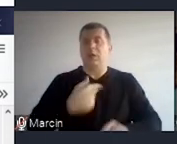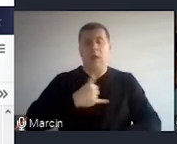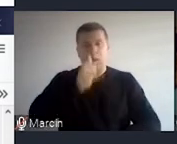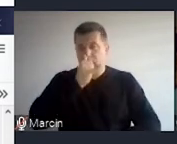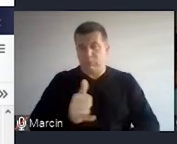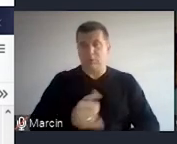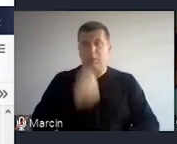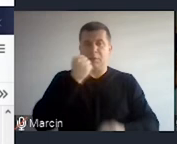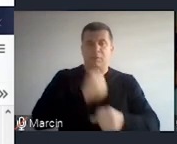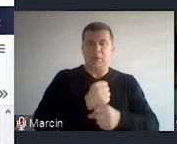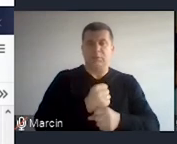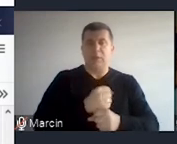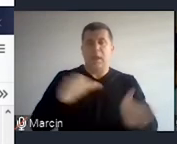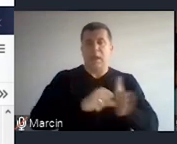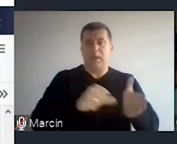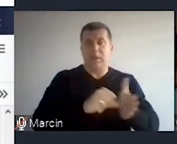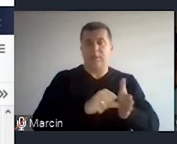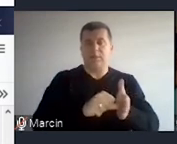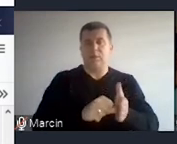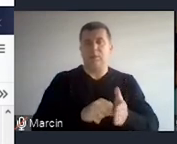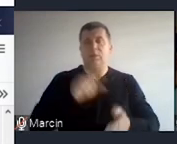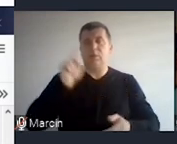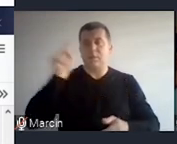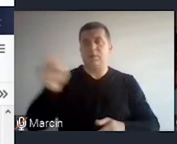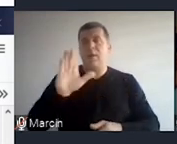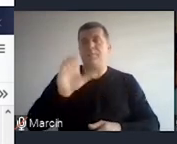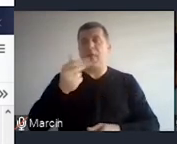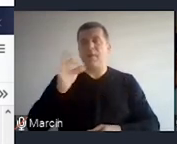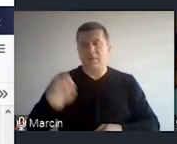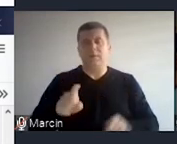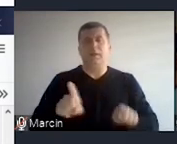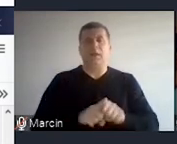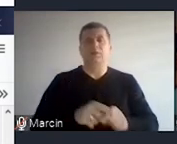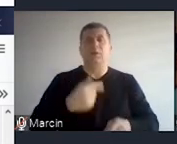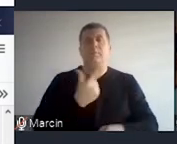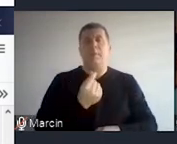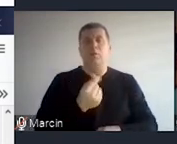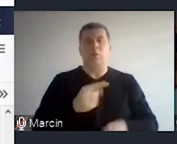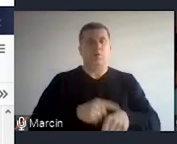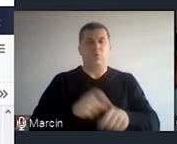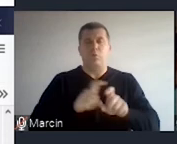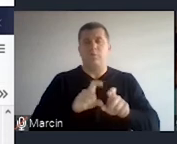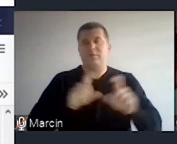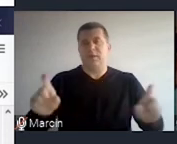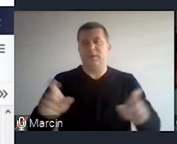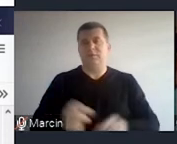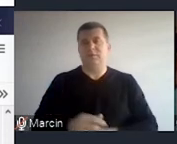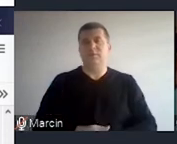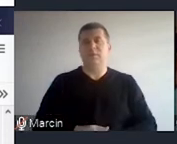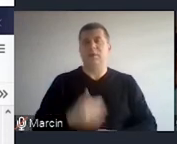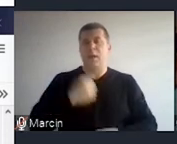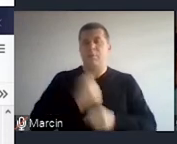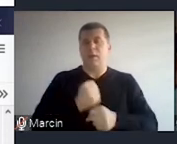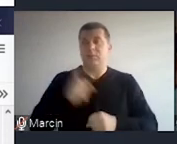mogę pracować na etacie u beneficjenta i u partnera równocześnie. Jeśli u jednego z tych podmiotów pracuję